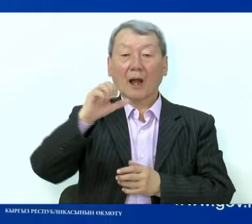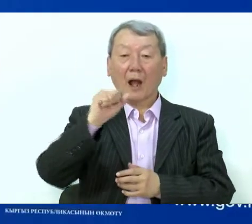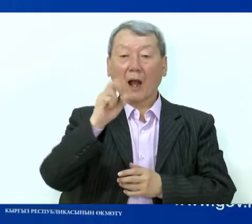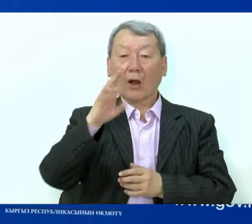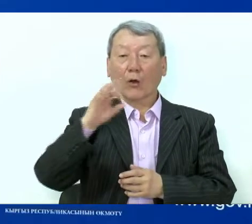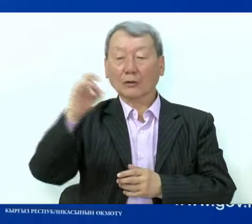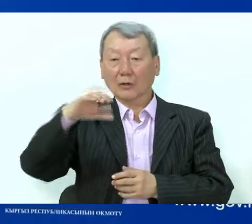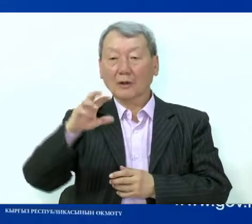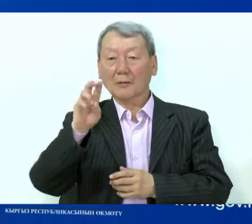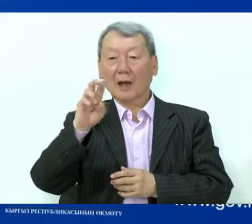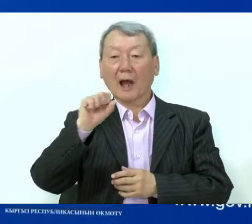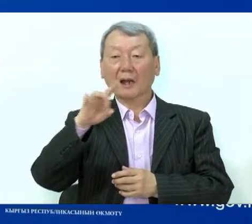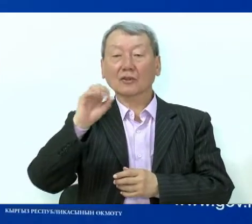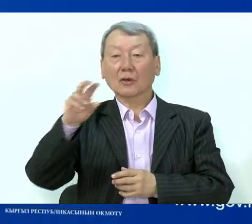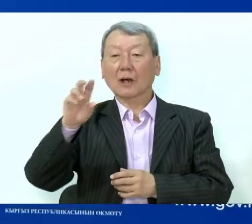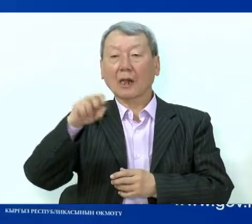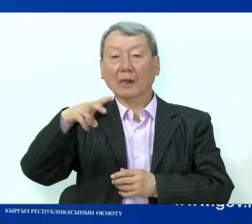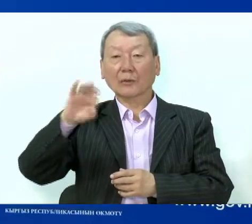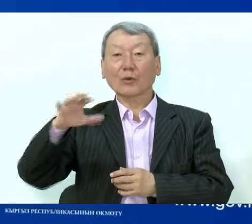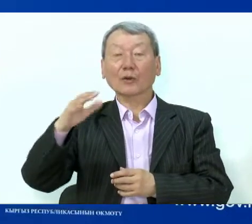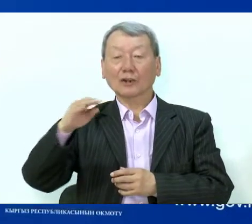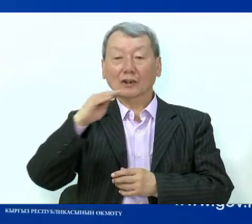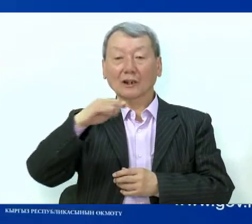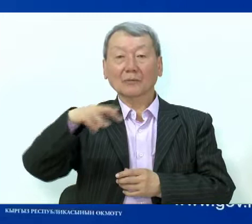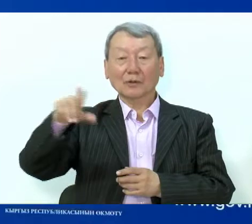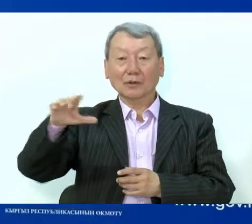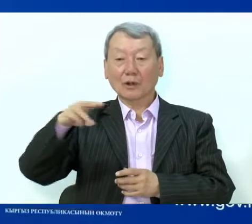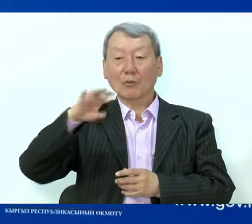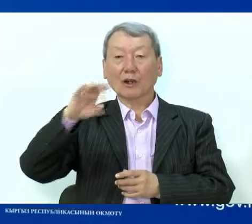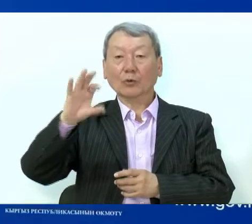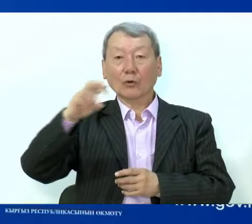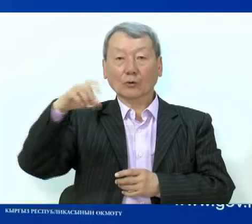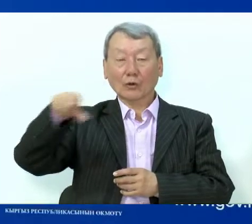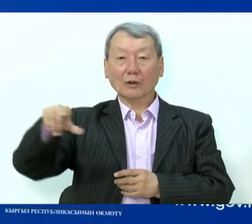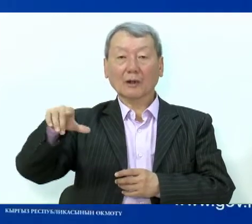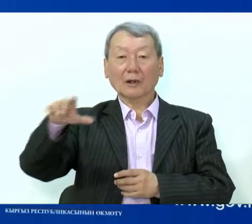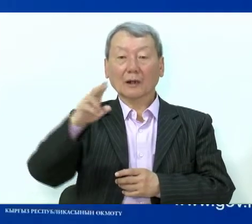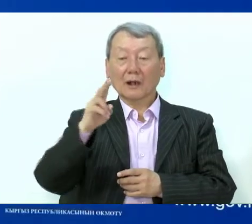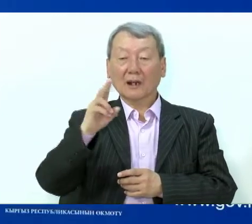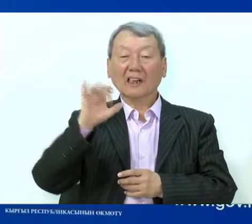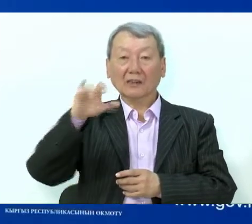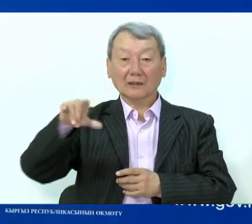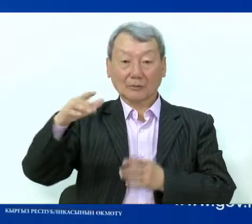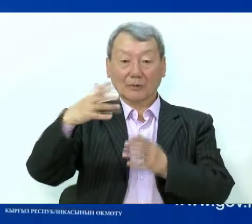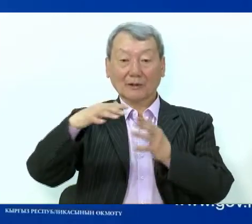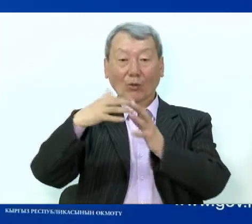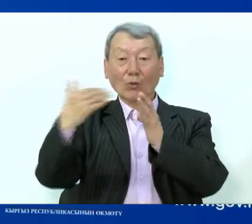Ак-Ордо, Арчабешик, Алато, Босого, Мурас-Ордо, Халыс-Ордо, Енисай,